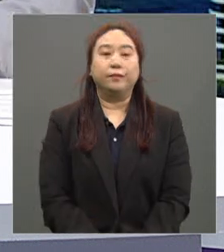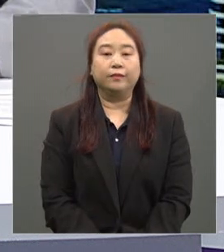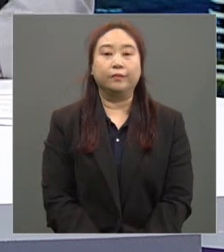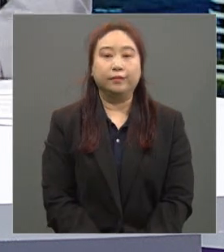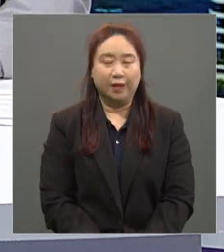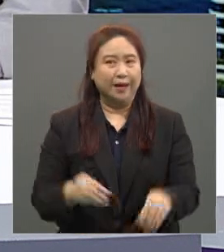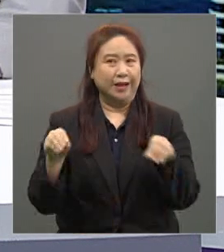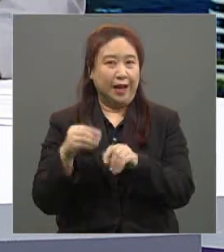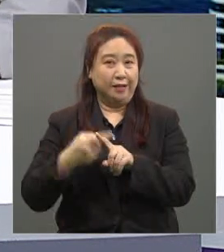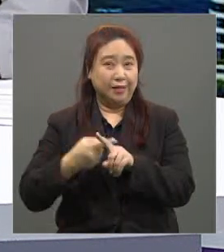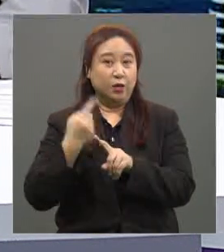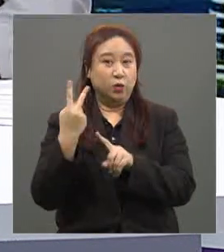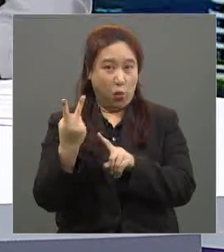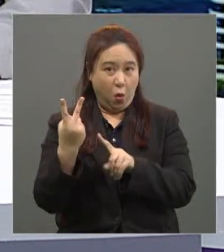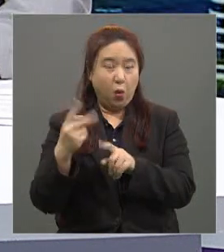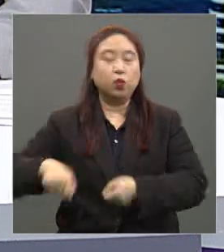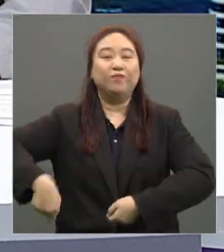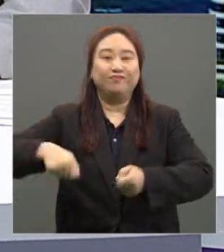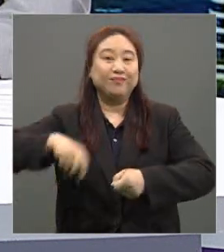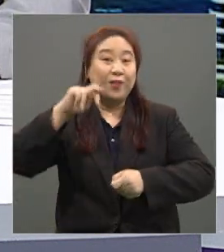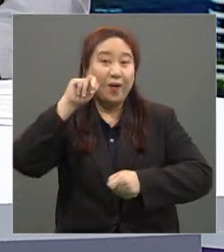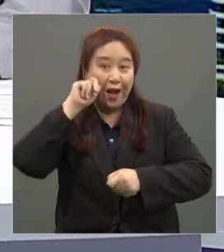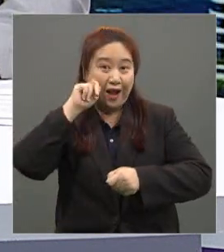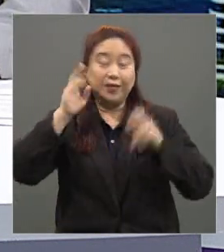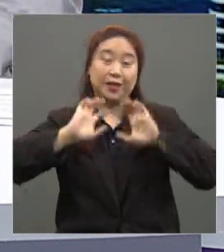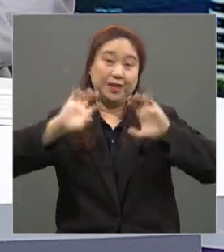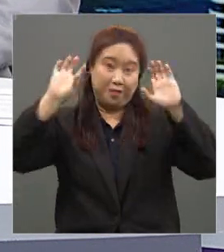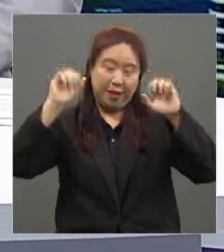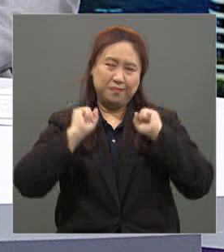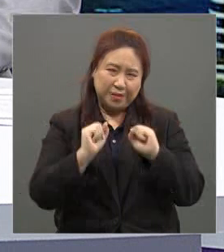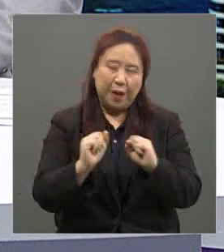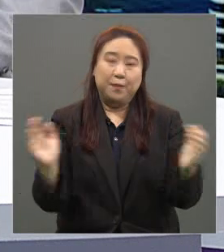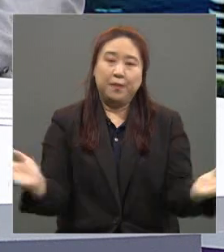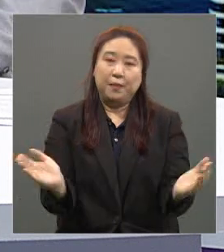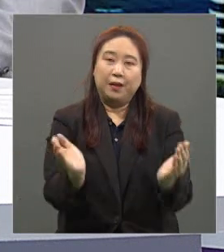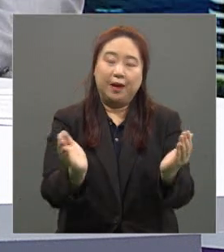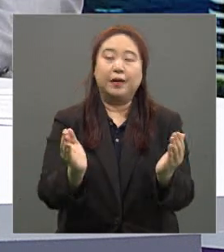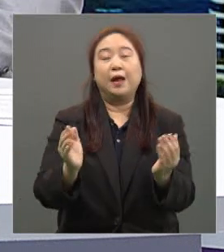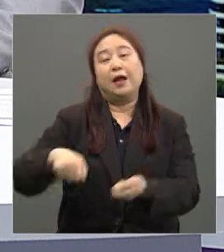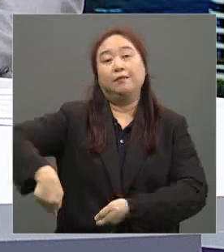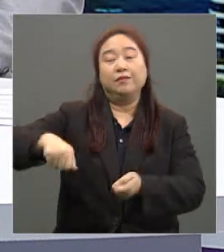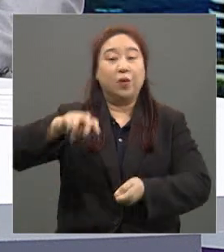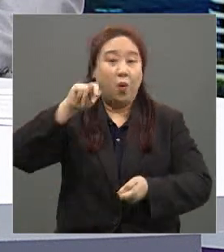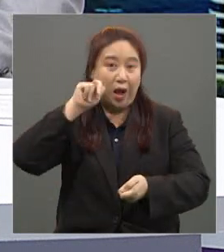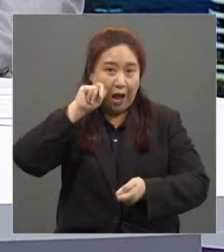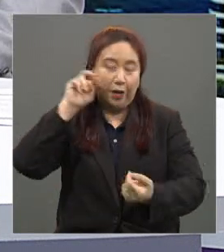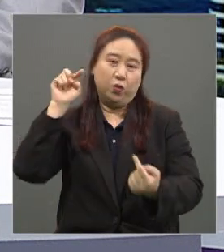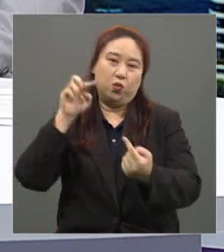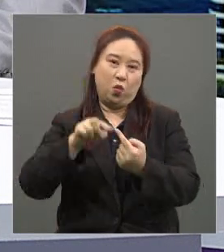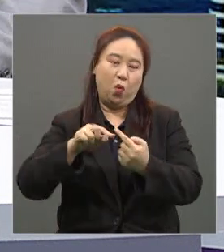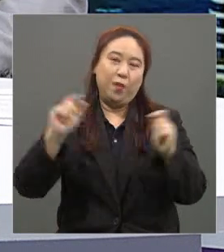อีกไม่ถึง 2เดือนก็จะเข้าสู่เทศกาลสงกรานต์แล้วนะคะทางรัฐบาลเองก็พยายามที่จะผลักดันให้เทศกาลสงกรานตเเป็นระดับWorld